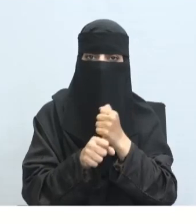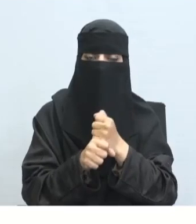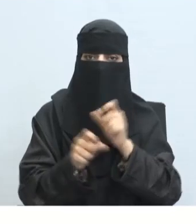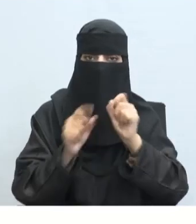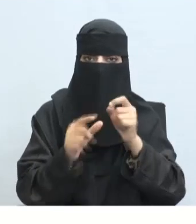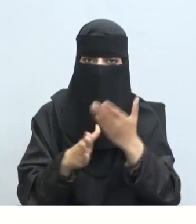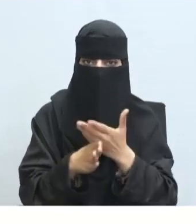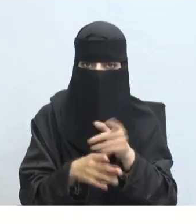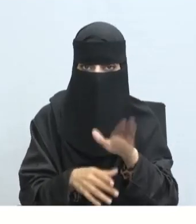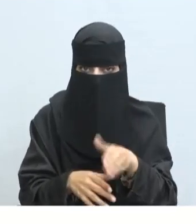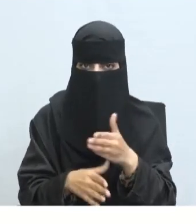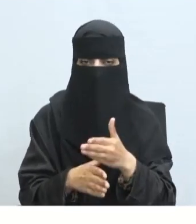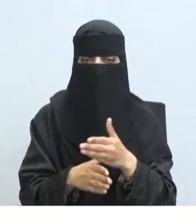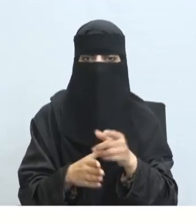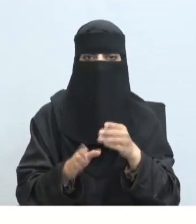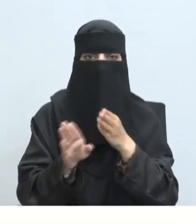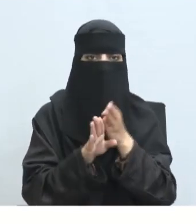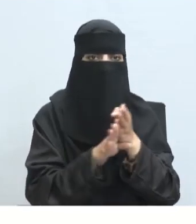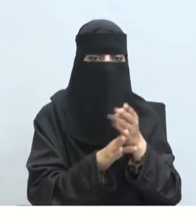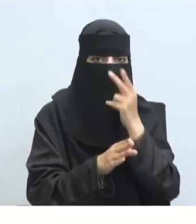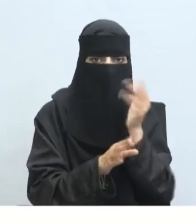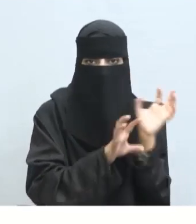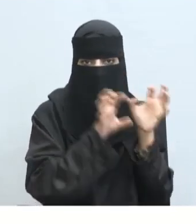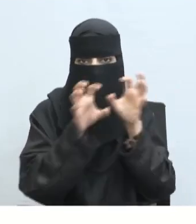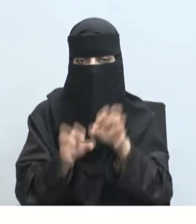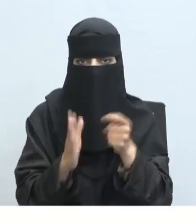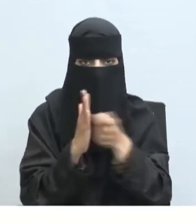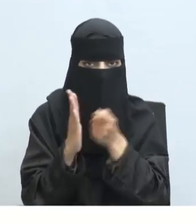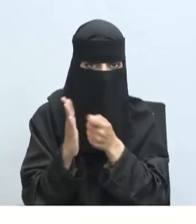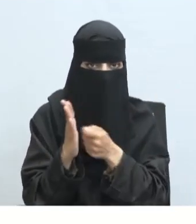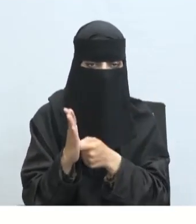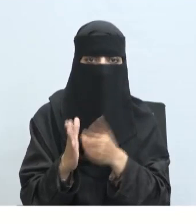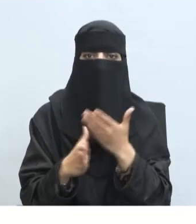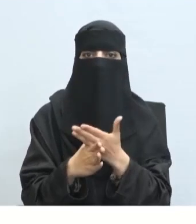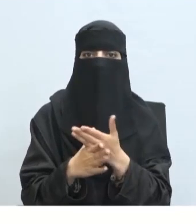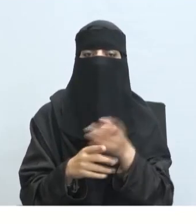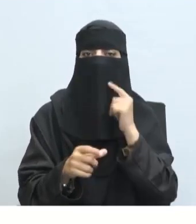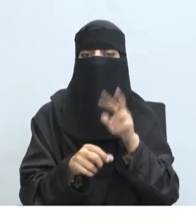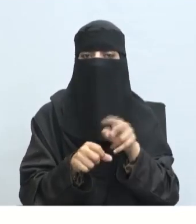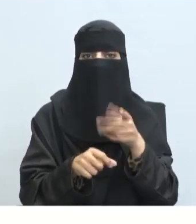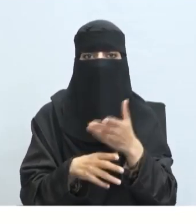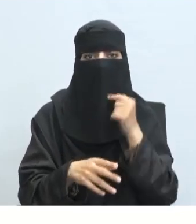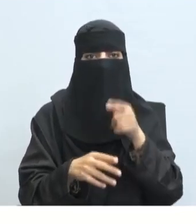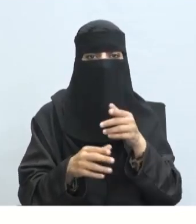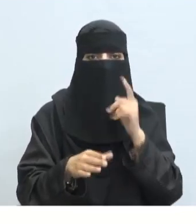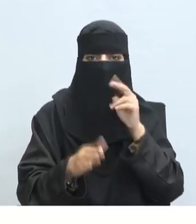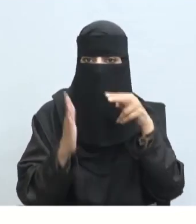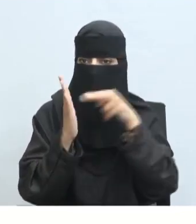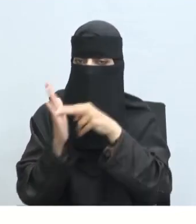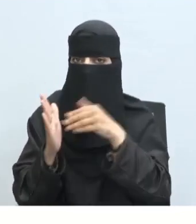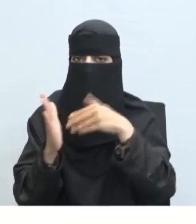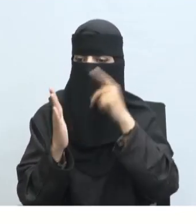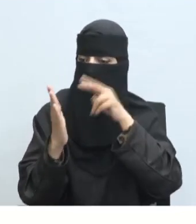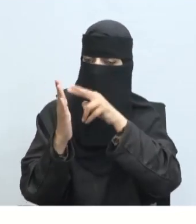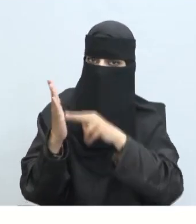التقنيه قد نستخدم الاساليب التقليديه في تدوين كل ما ذكرناه وايضا ذكرنا تقييم المخاطر لابد ان يكون